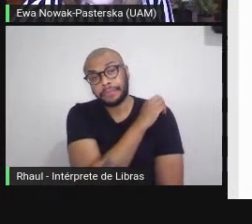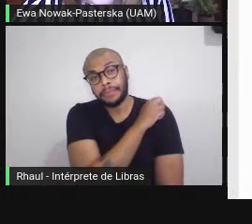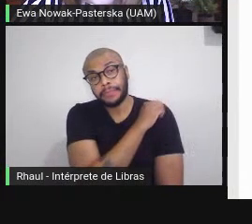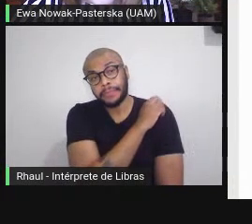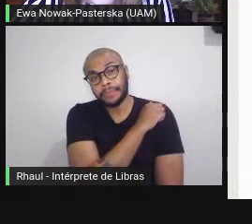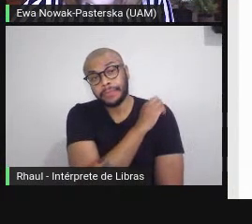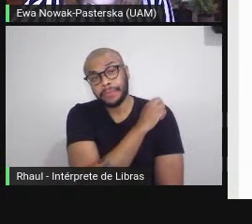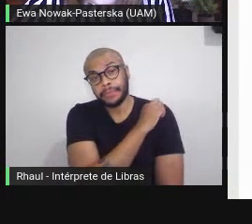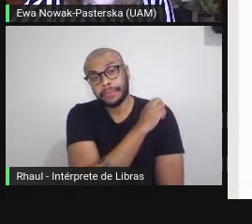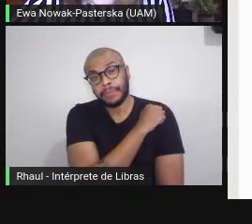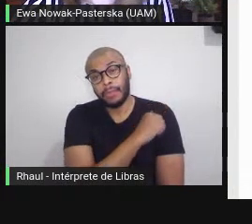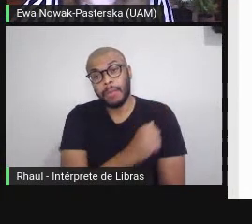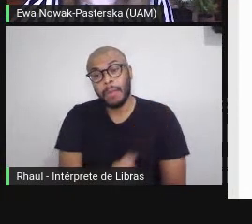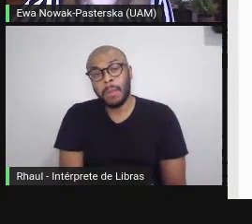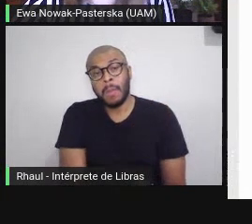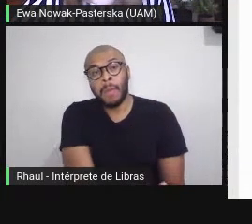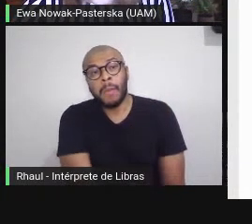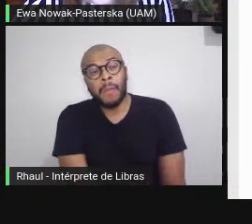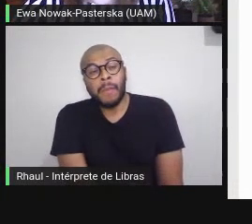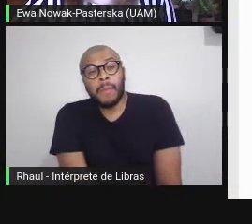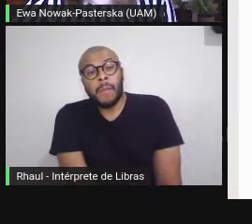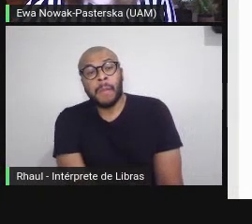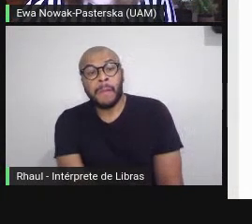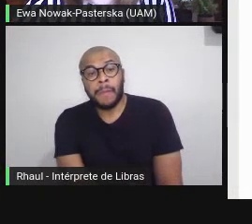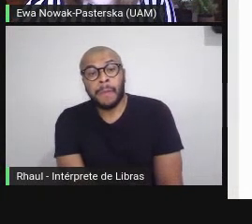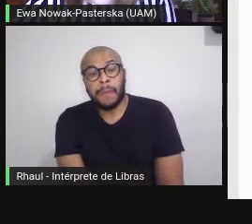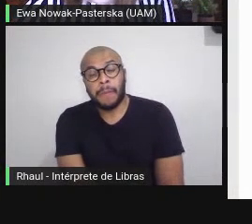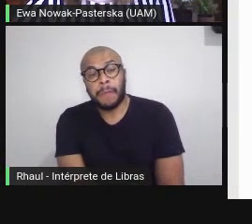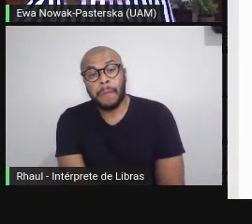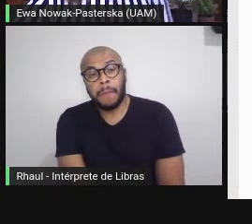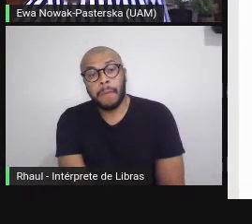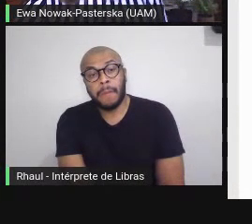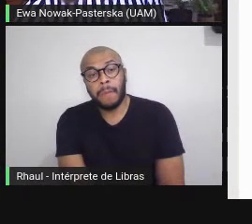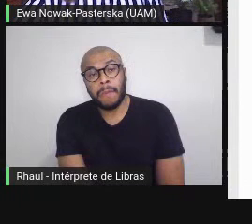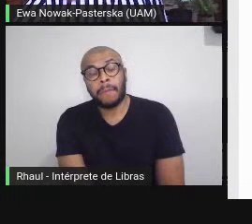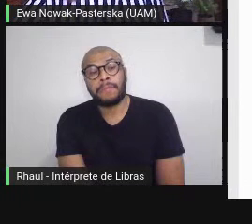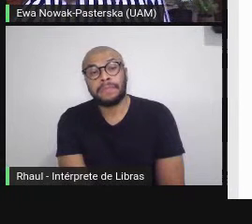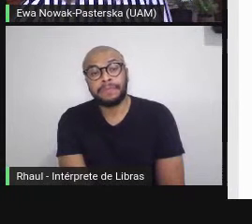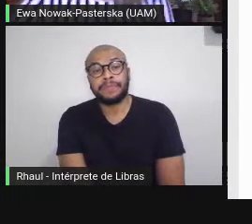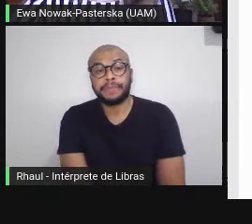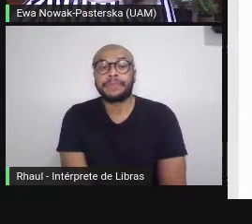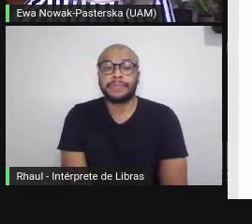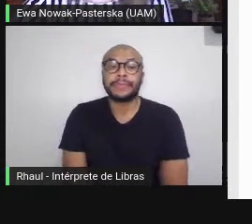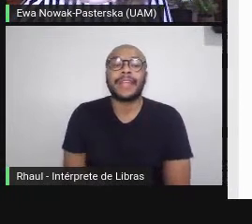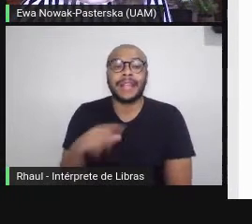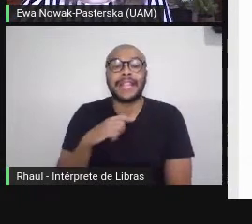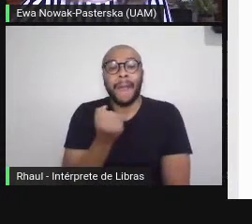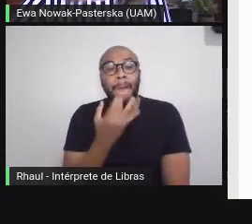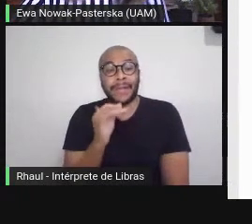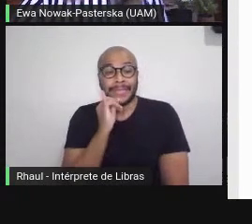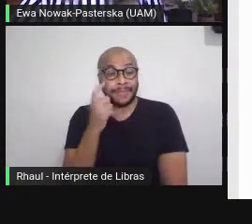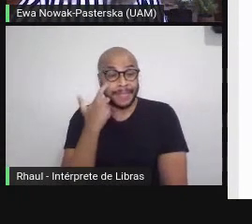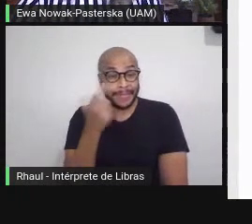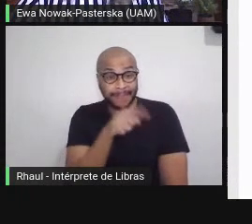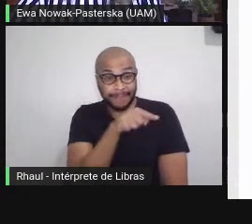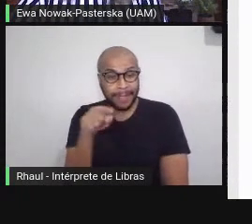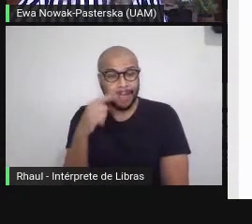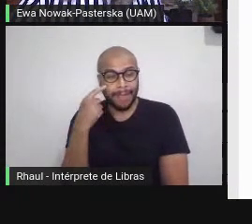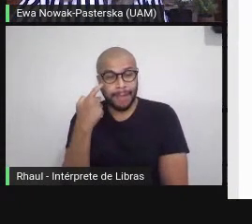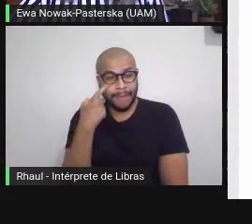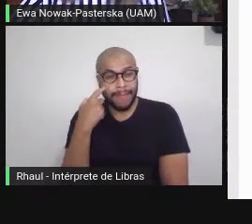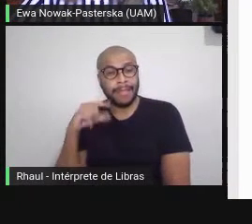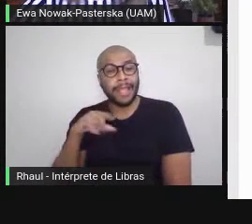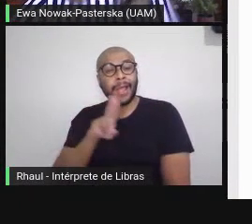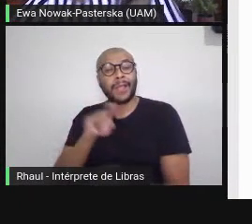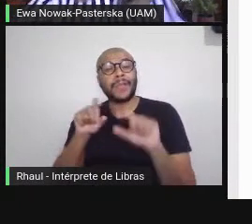czarny, a więc miał czarne włosy lub czarne oczy. Aqui temos mais exemplos desses sobrenomes